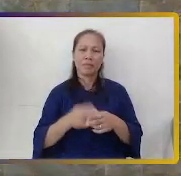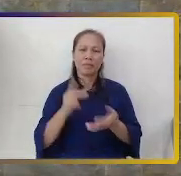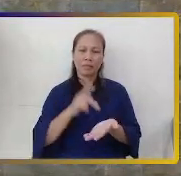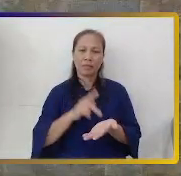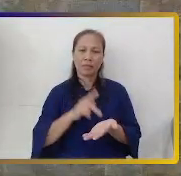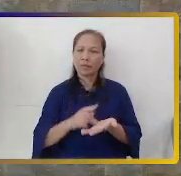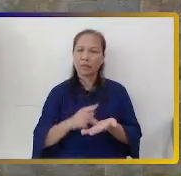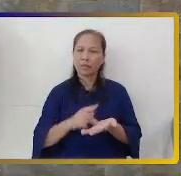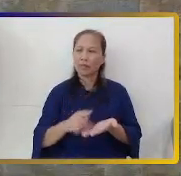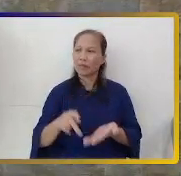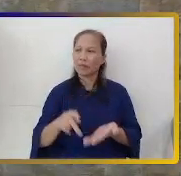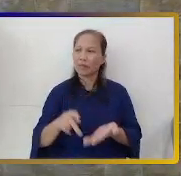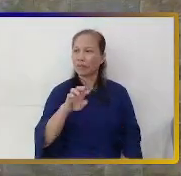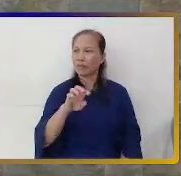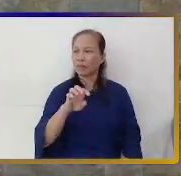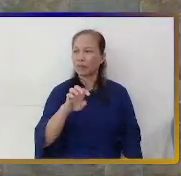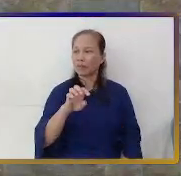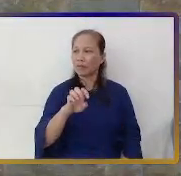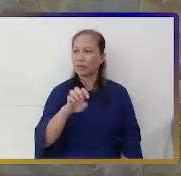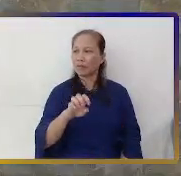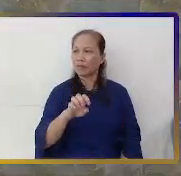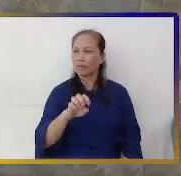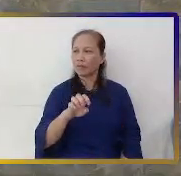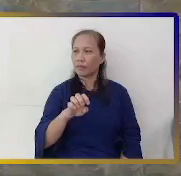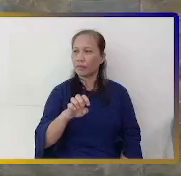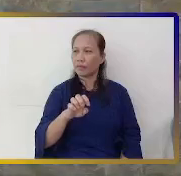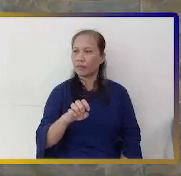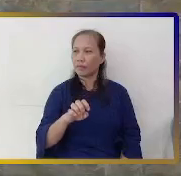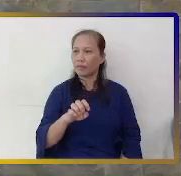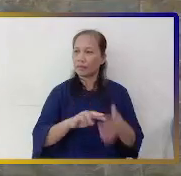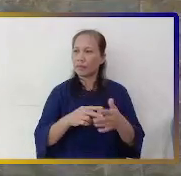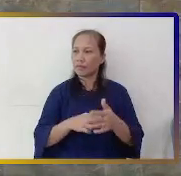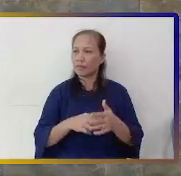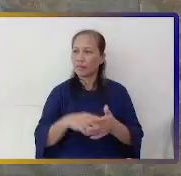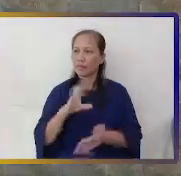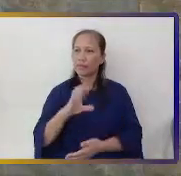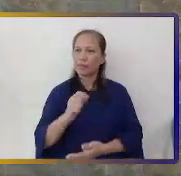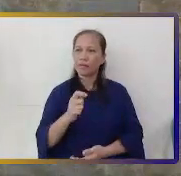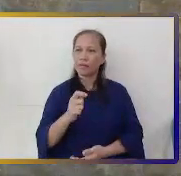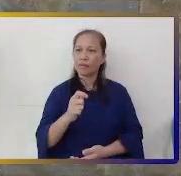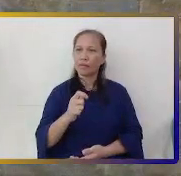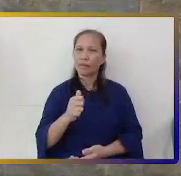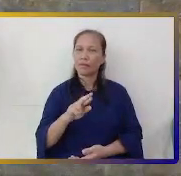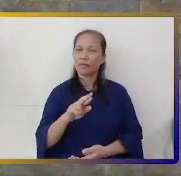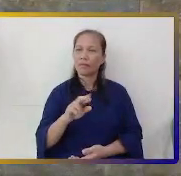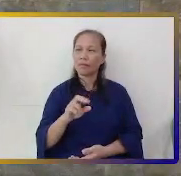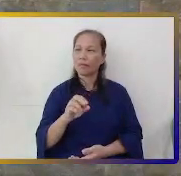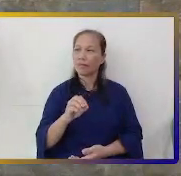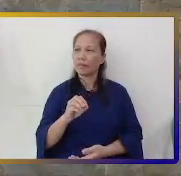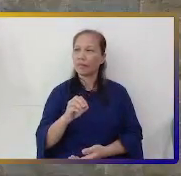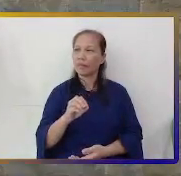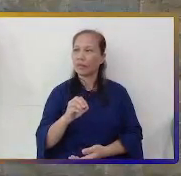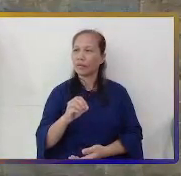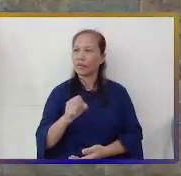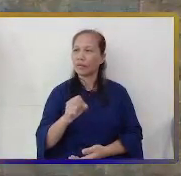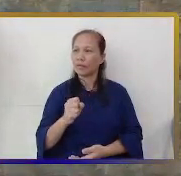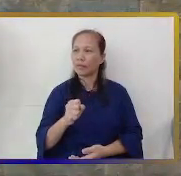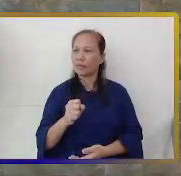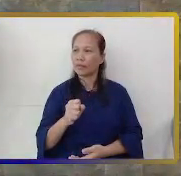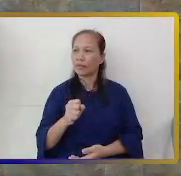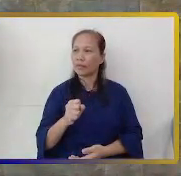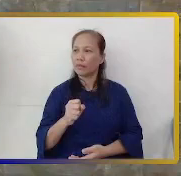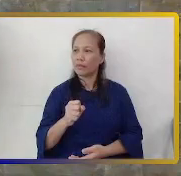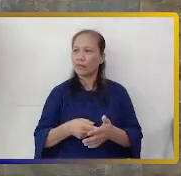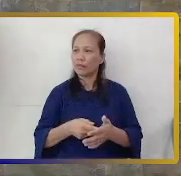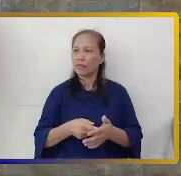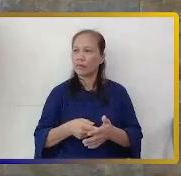nilang cais groups in fact tinawag silang cataros pure It's because they are recognized as